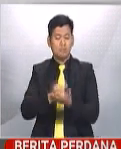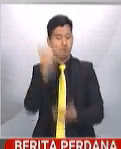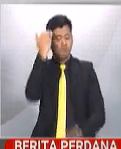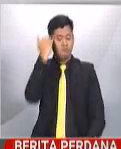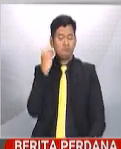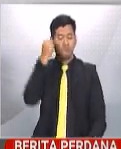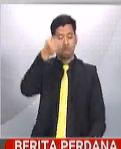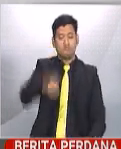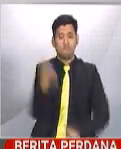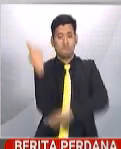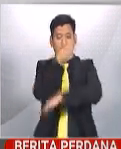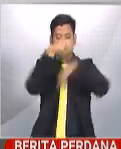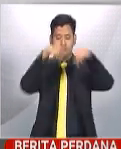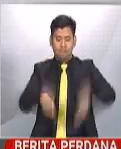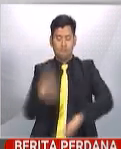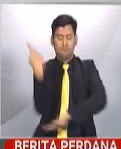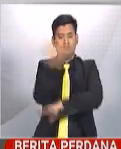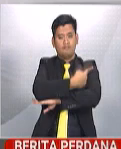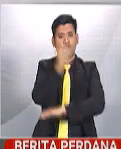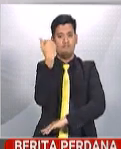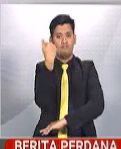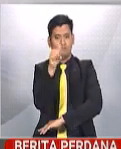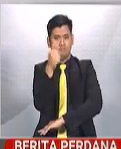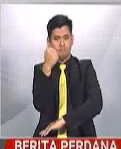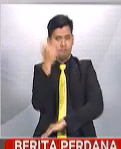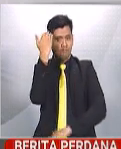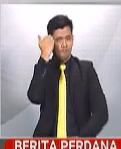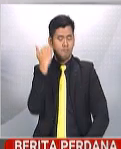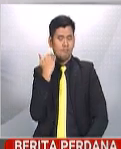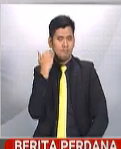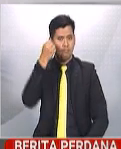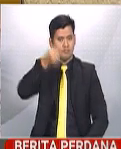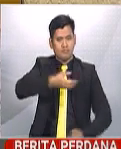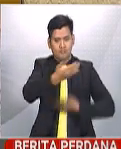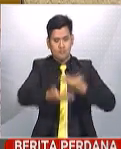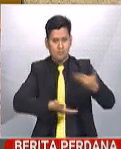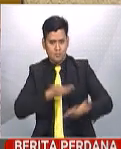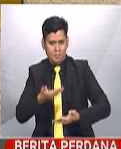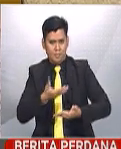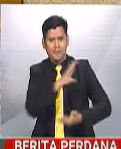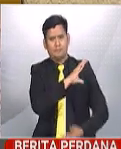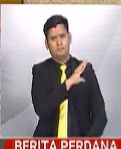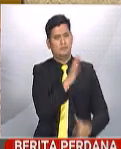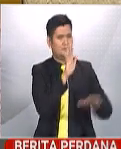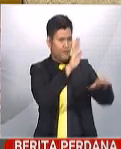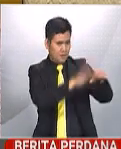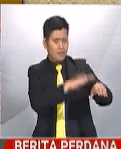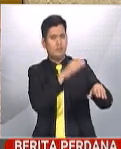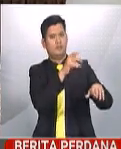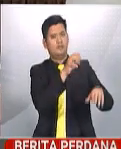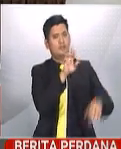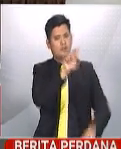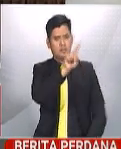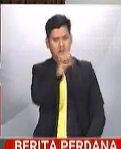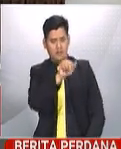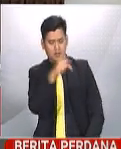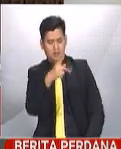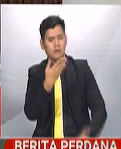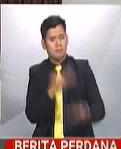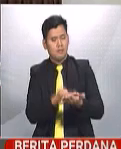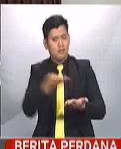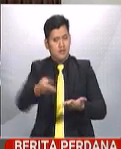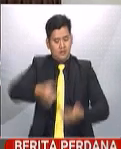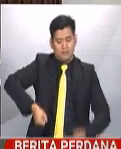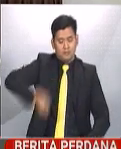ini, iaitu hari ke-10 perbicaraan. Saidi mengajak Razak menemani beliau membeli beg bagi mengisi